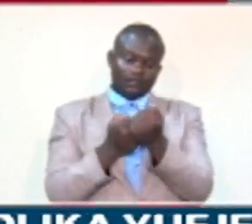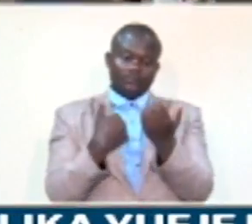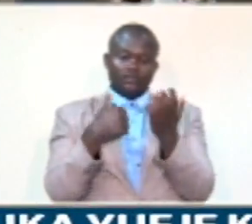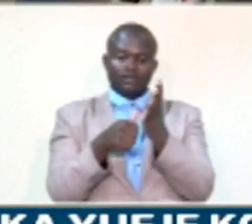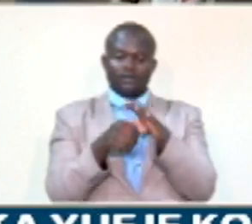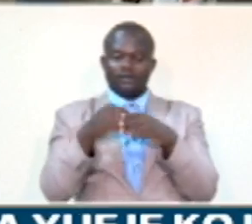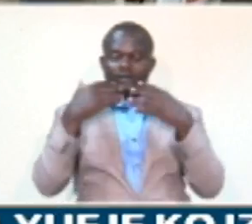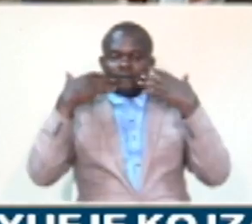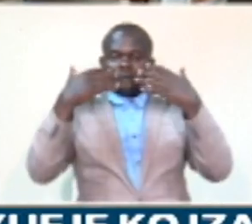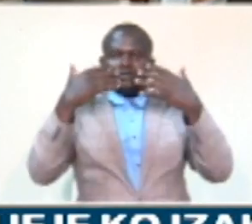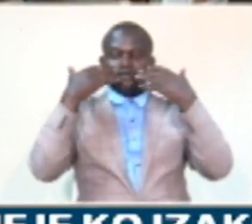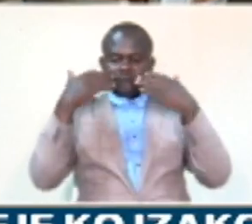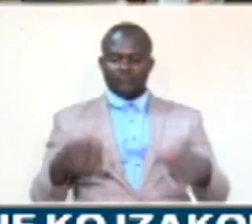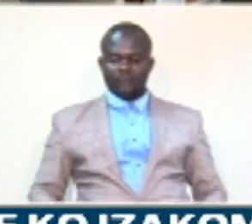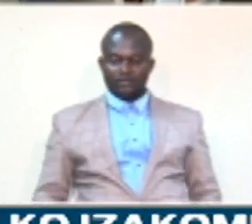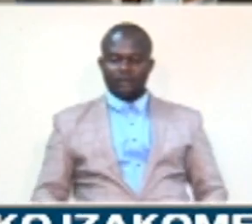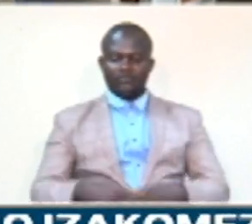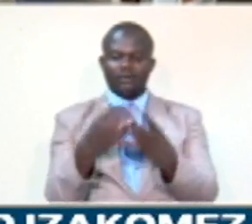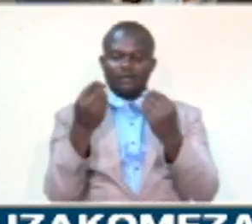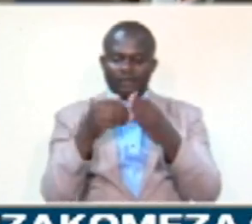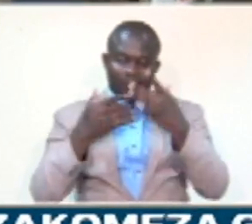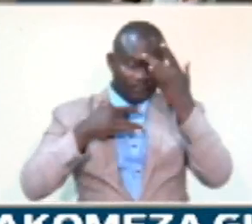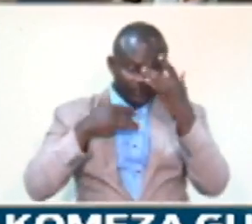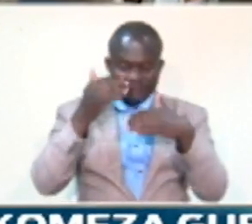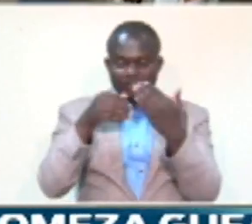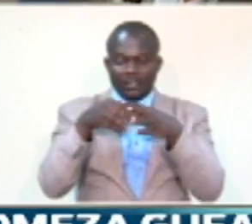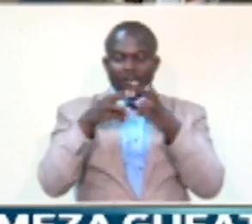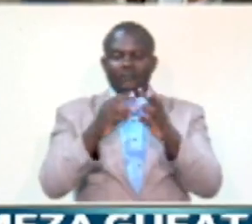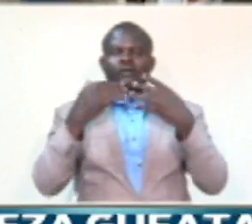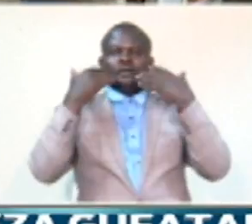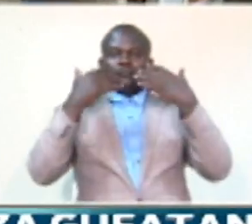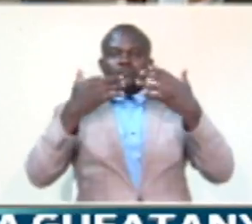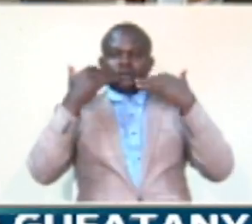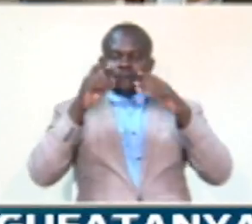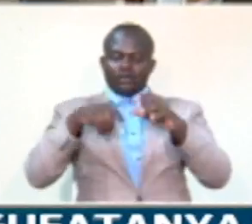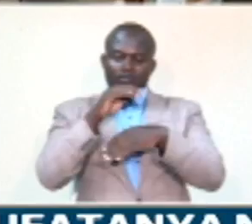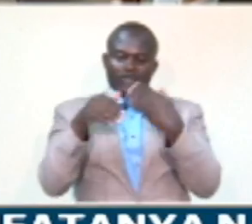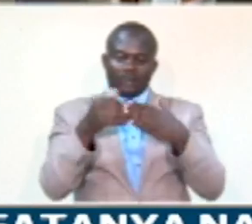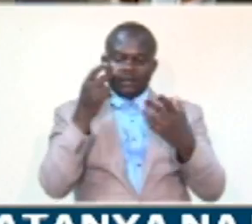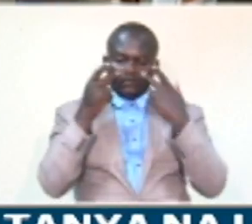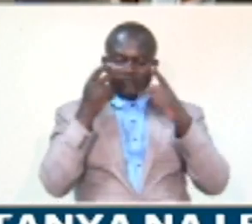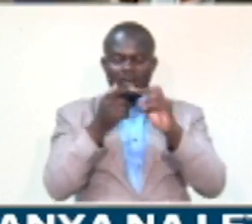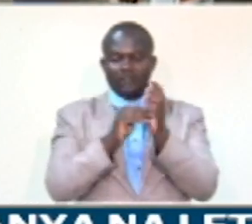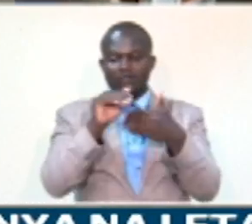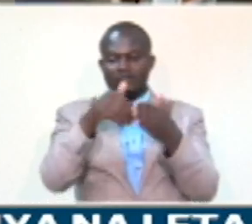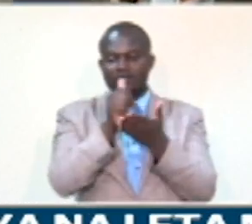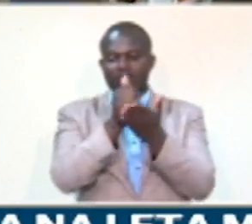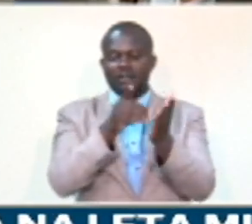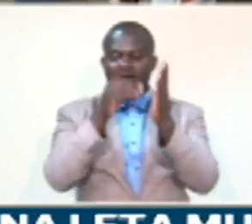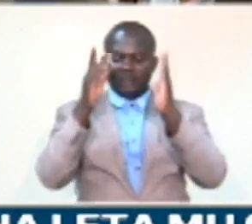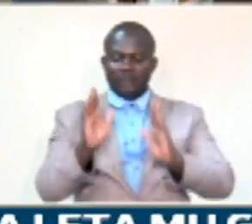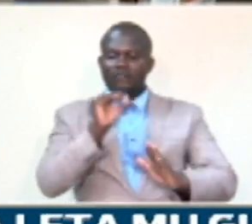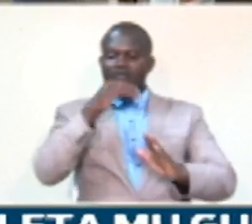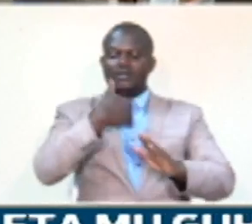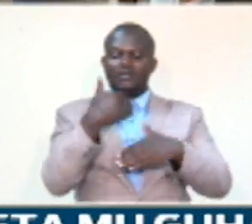guhumeka. Byorohereza umurwayi ku buryo umwuka akeneye wose arawubona. Kandi n'ikindi nuko bifasha abaganga kuba